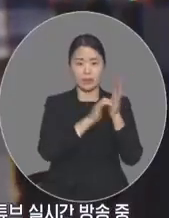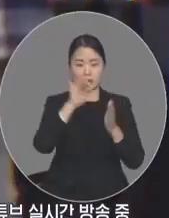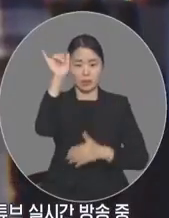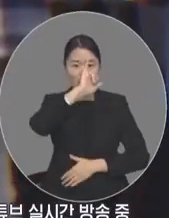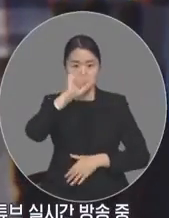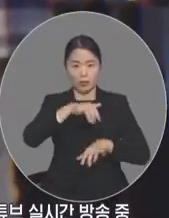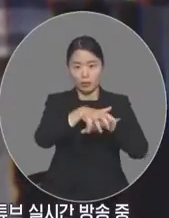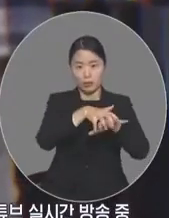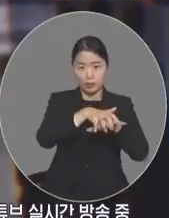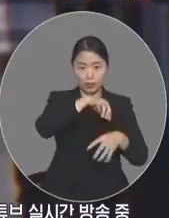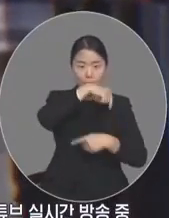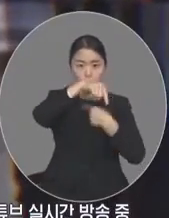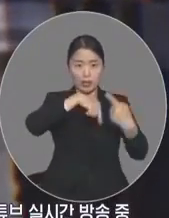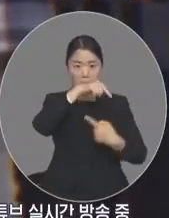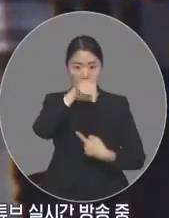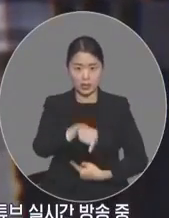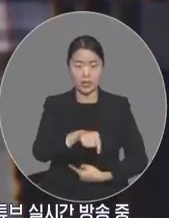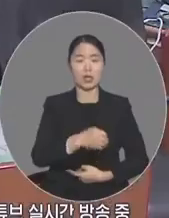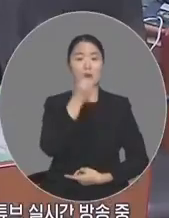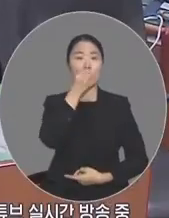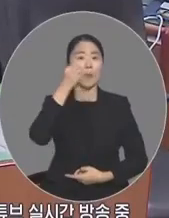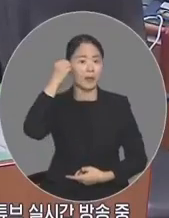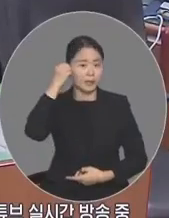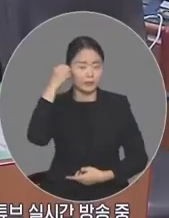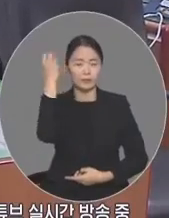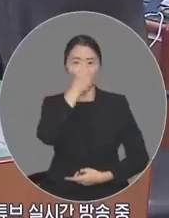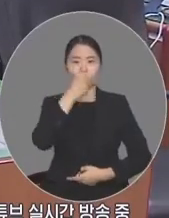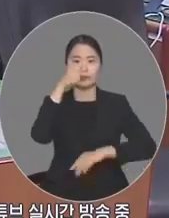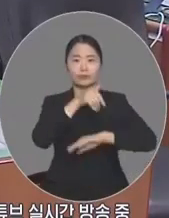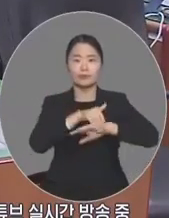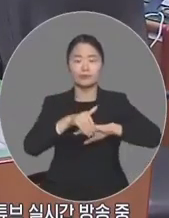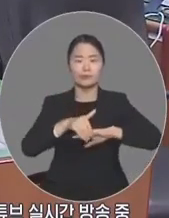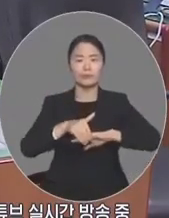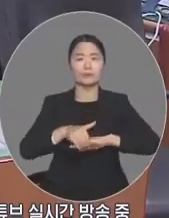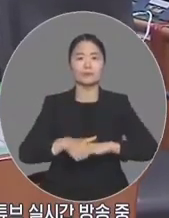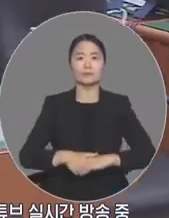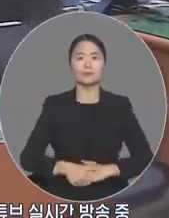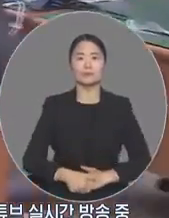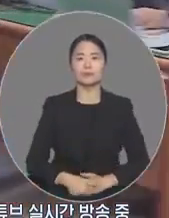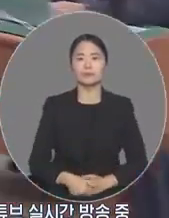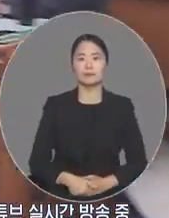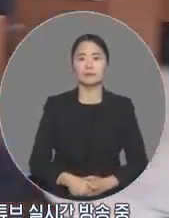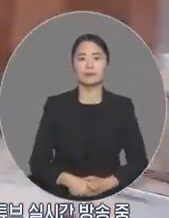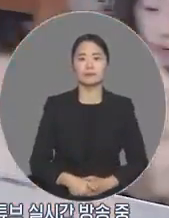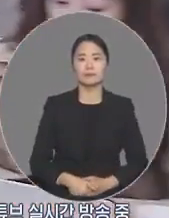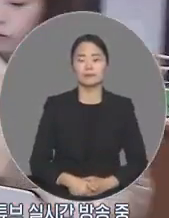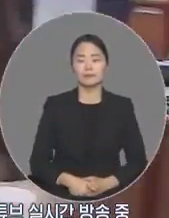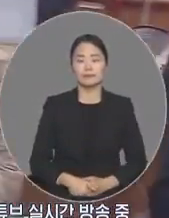조기 연대해 운영한 도박사이트에 대해서도 수사할 방침입니다 뉴스 배입니다